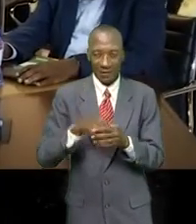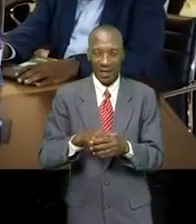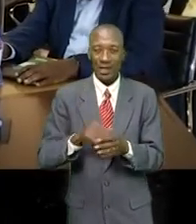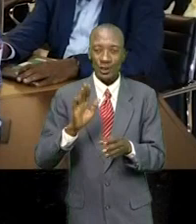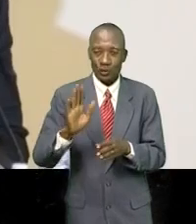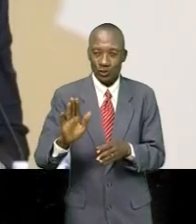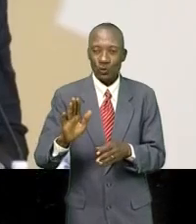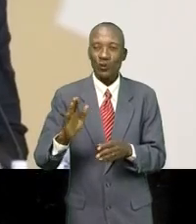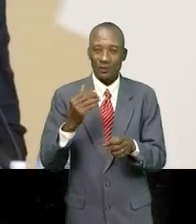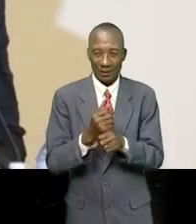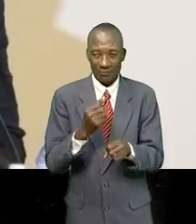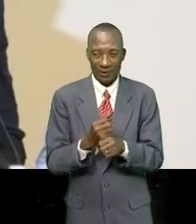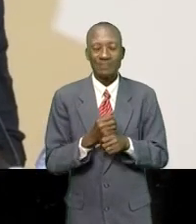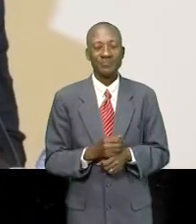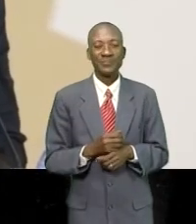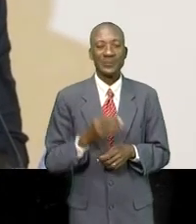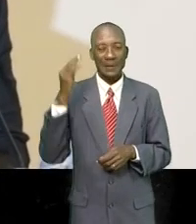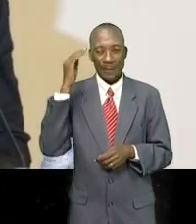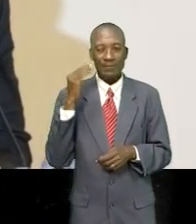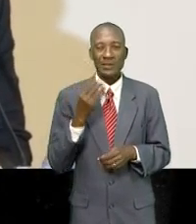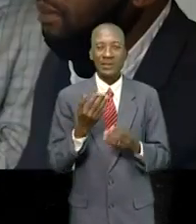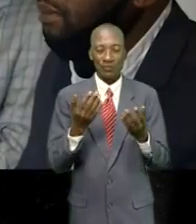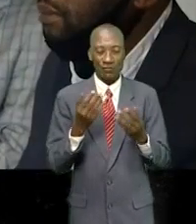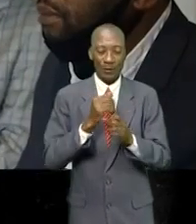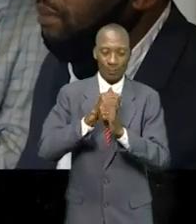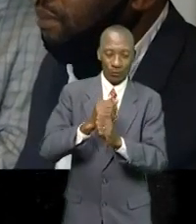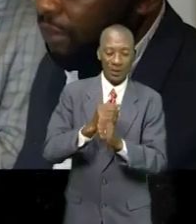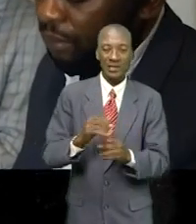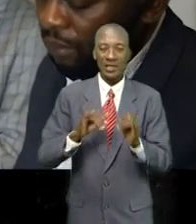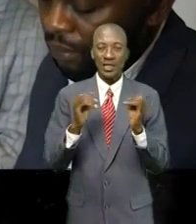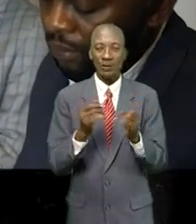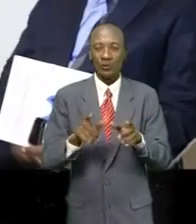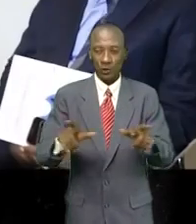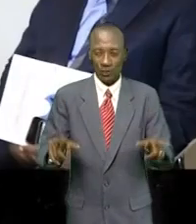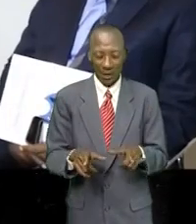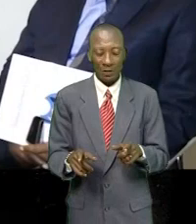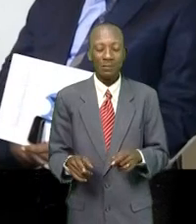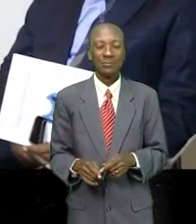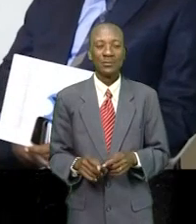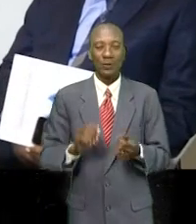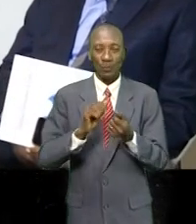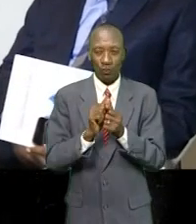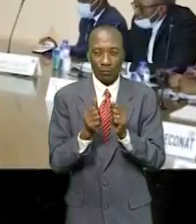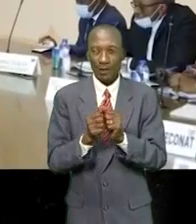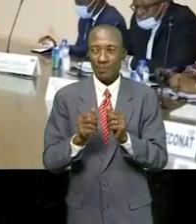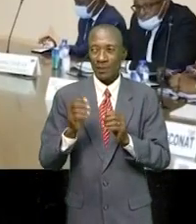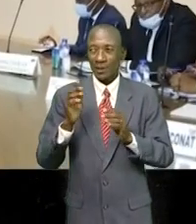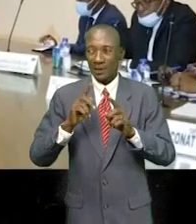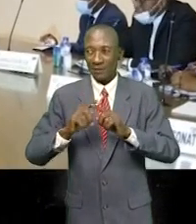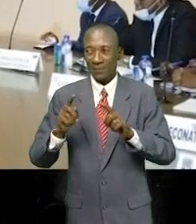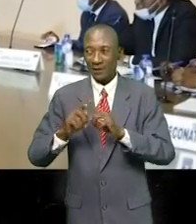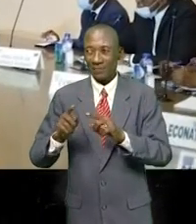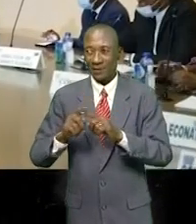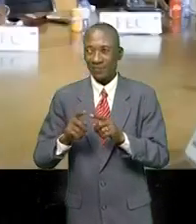Kalumba Yuma s'engage à protéger l'industrie locale, à lutter contre l'insécurité dont sont victimes les routiers sur la nationale